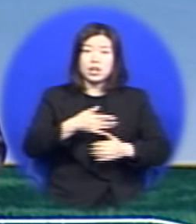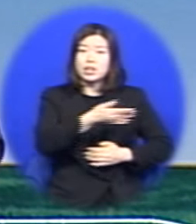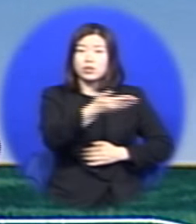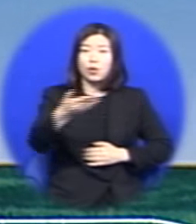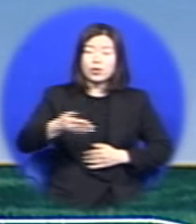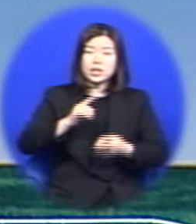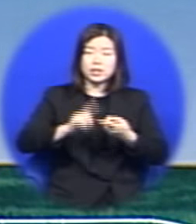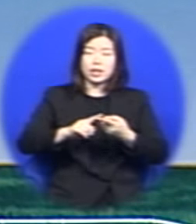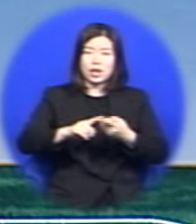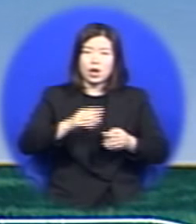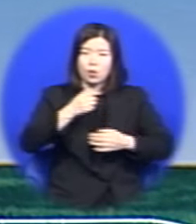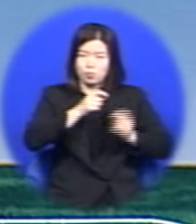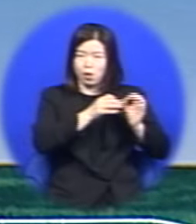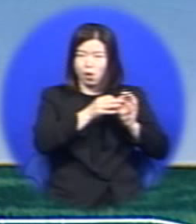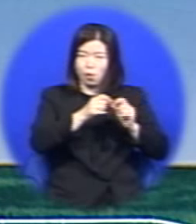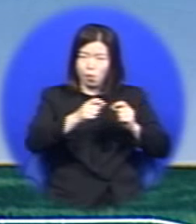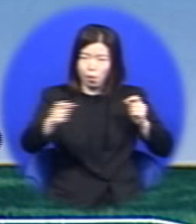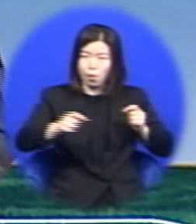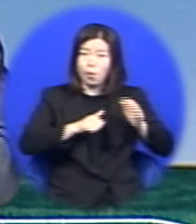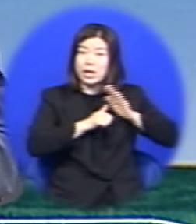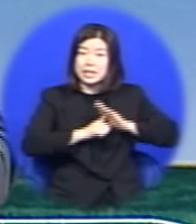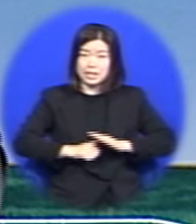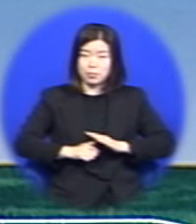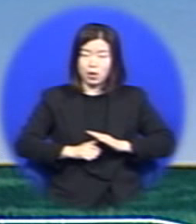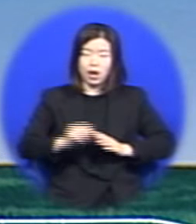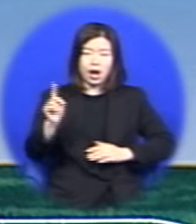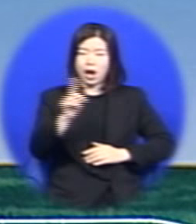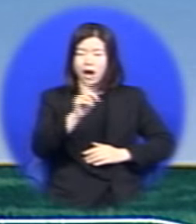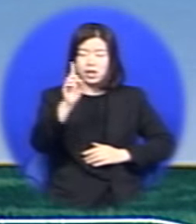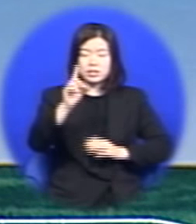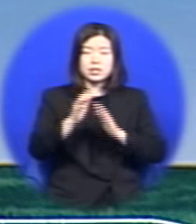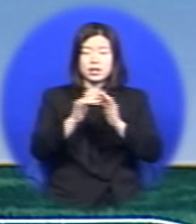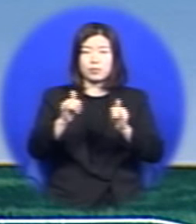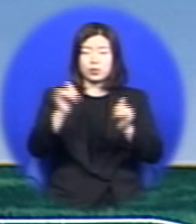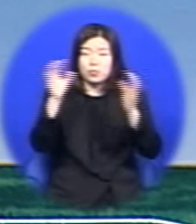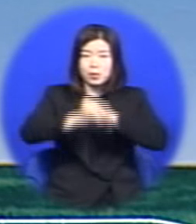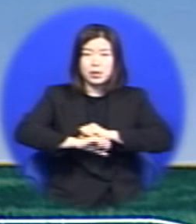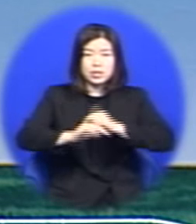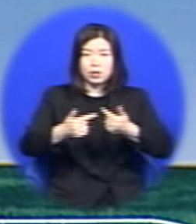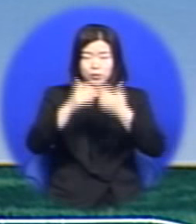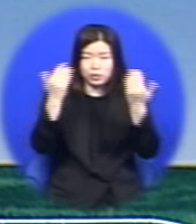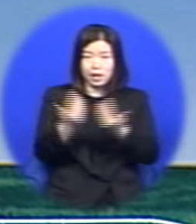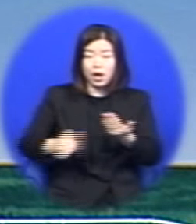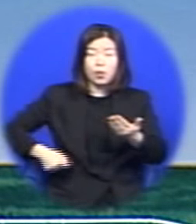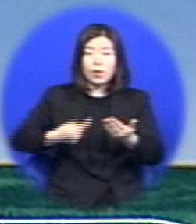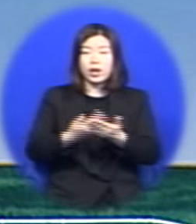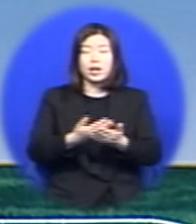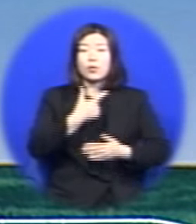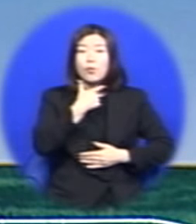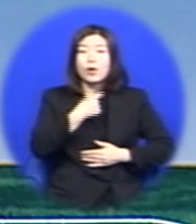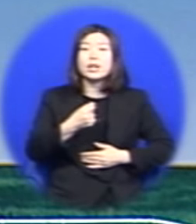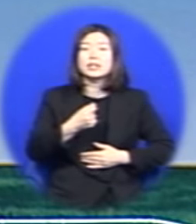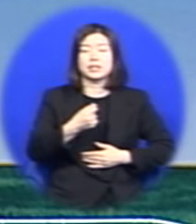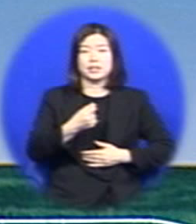참으사 아무도 멸망하지 아니하고 다 회개하기에 이르기를 원하시느니라.